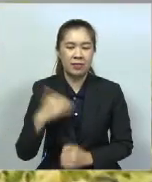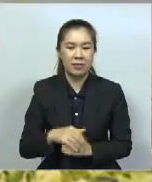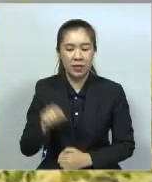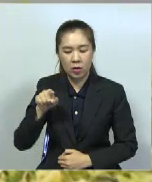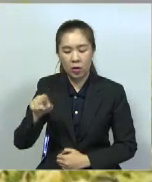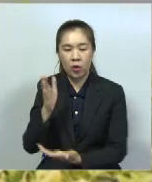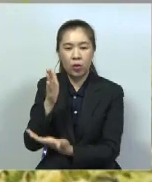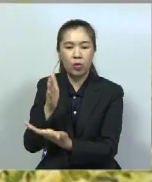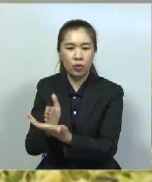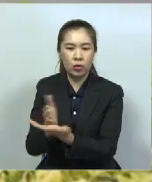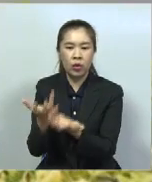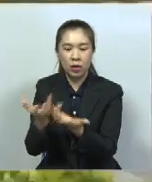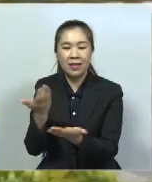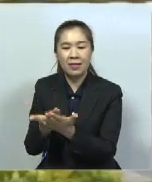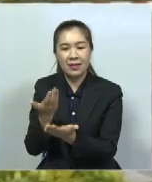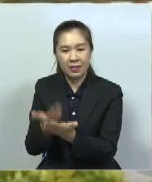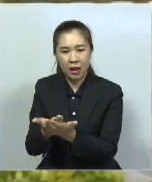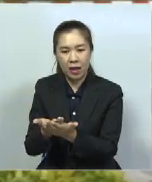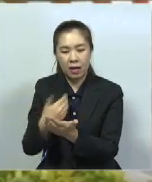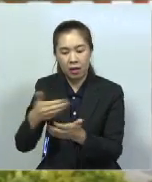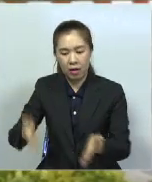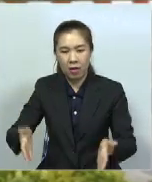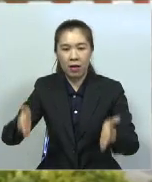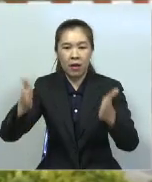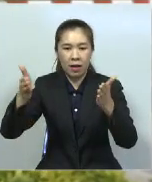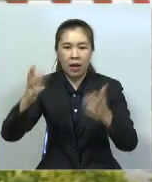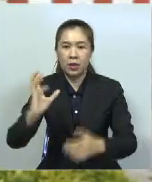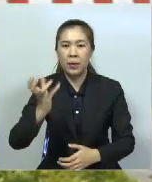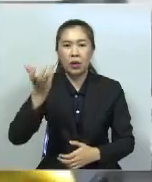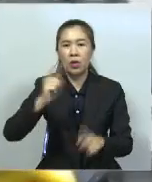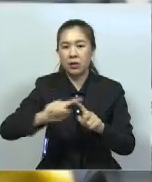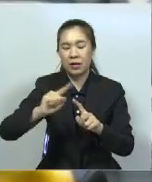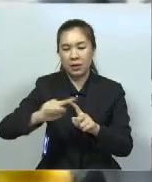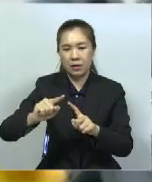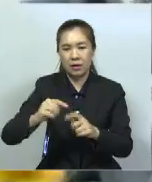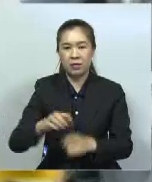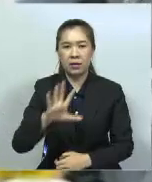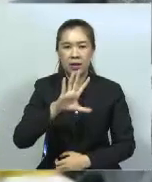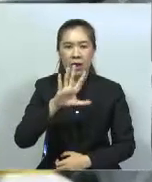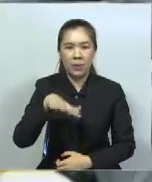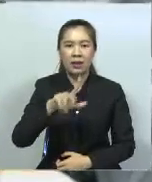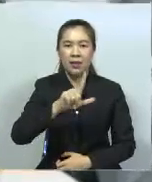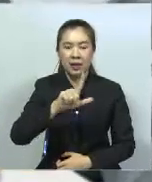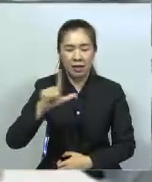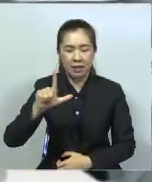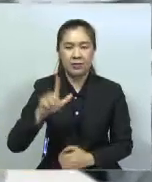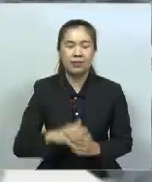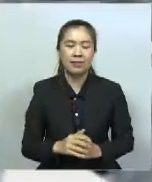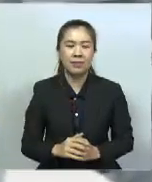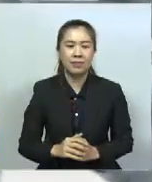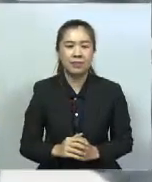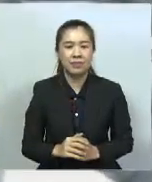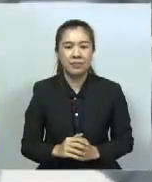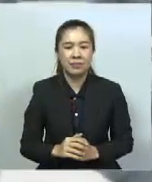ำสั่งอายัดทรัพย์สินชั่วคราวทั้งเงินสดอาคารวิหารคตและอาคารลูกโลกรวมมูลค่าอาคารละกว่า 5,000 ล้านบาทค่ะ